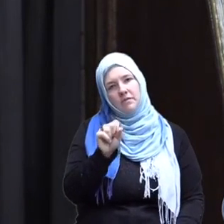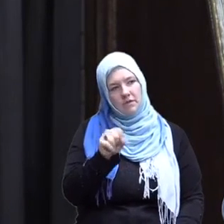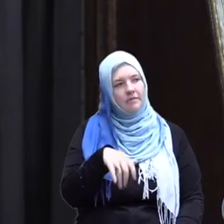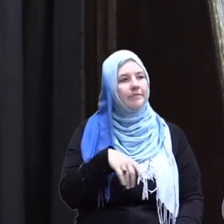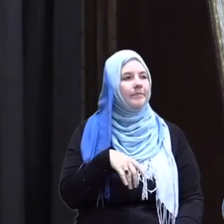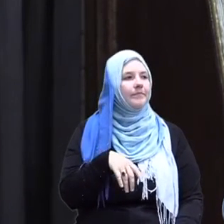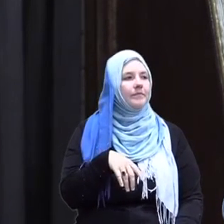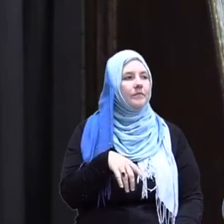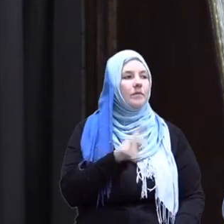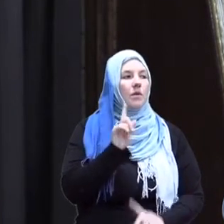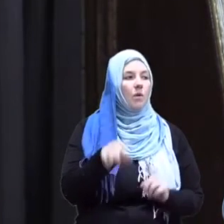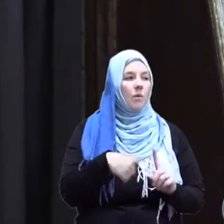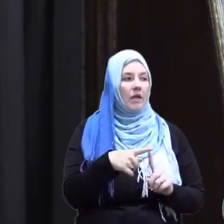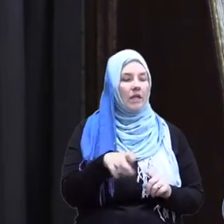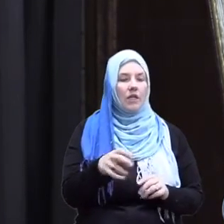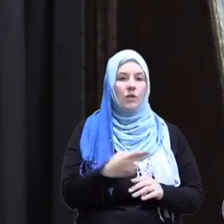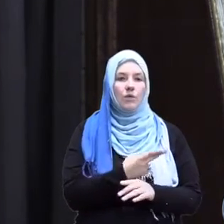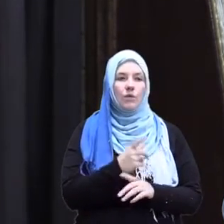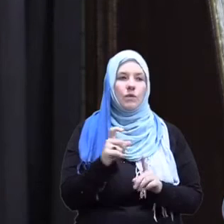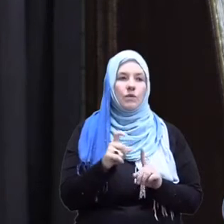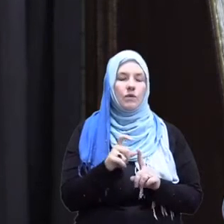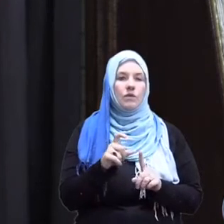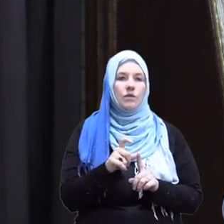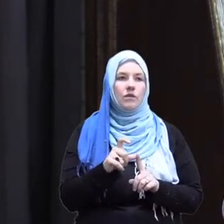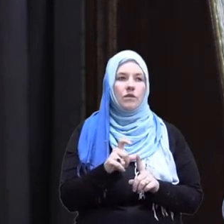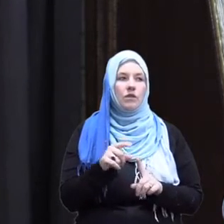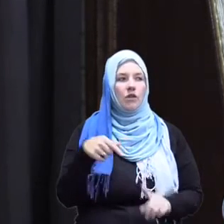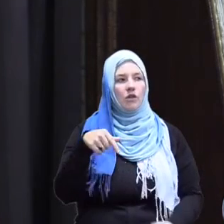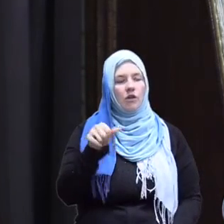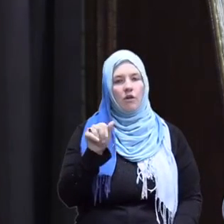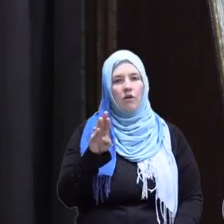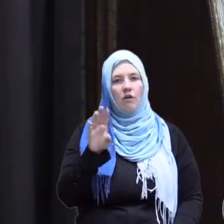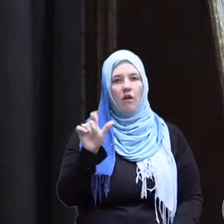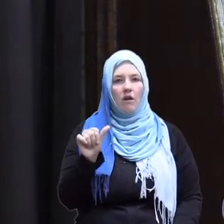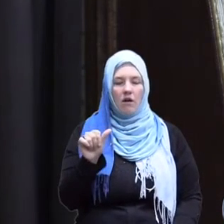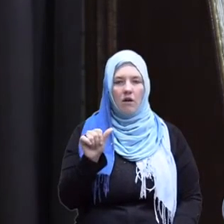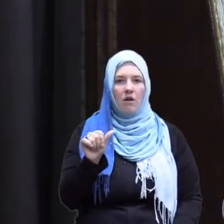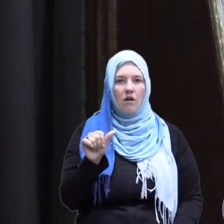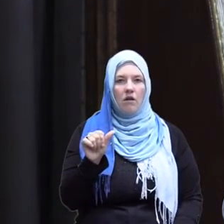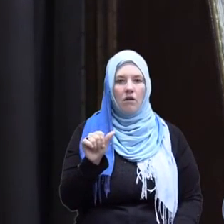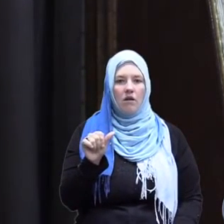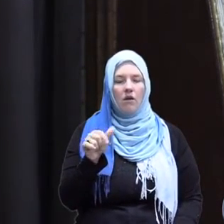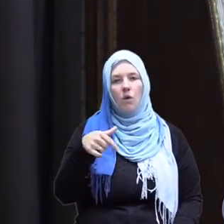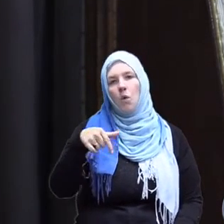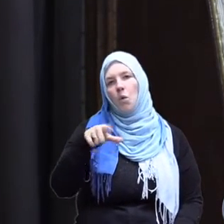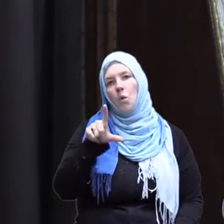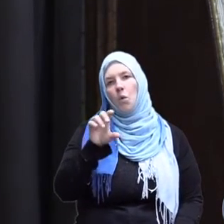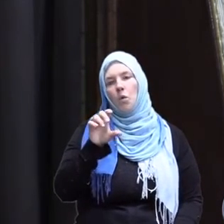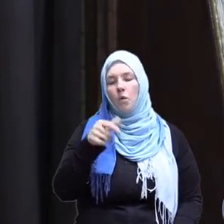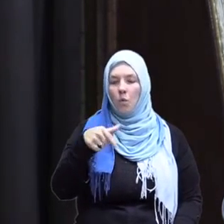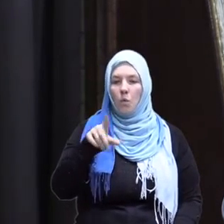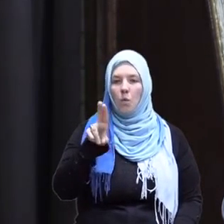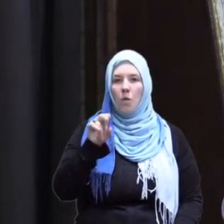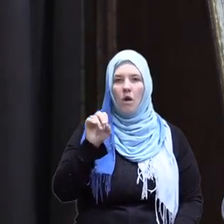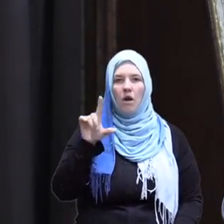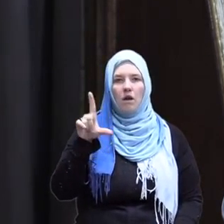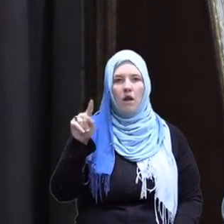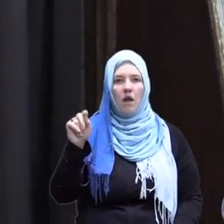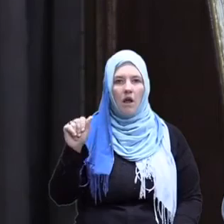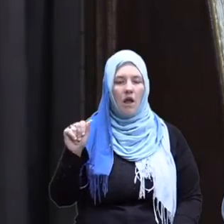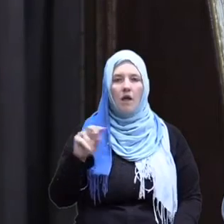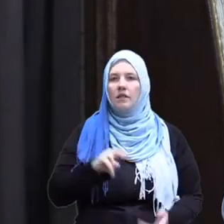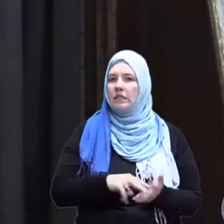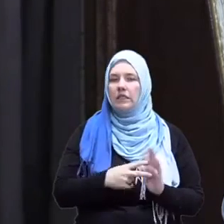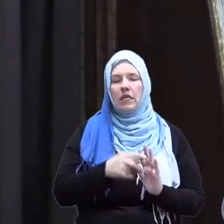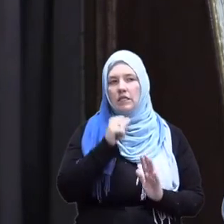The Arabs, when they use the word قَالَ يَقُولُ أَنْ قُلْنَا, it doesn't